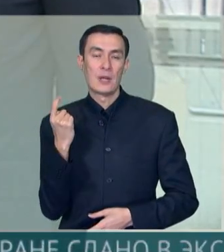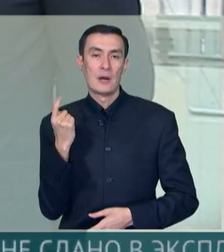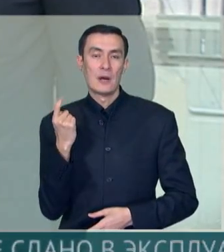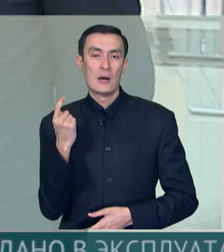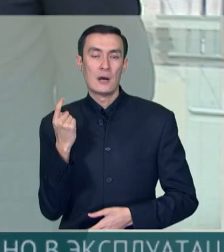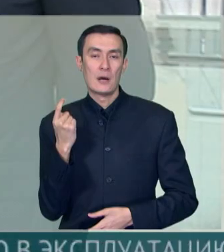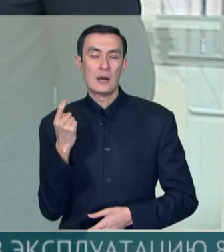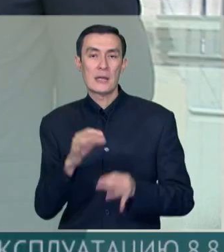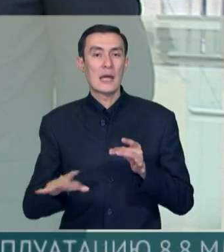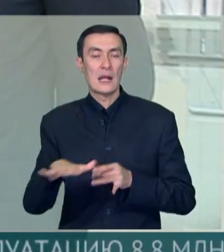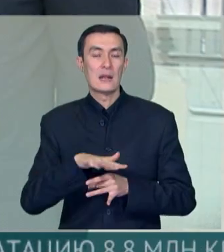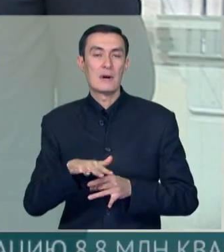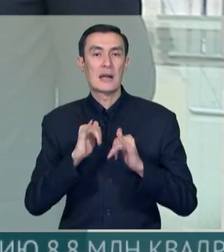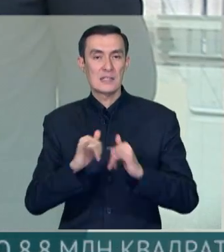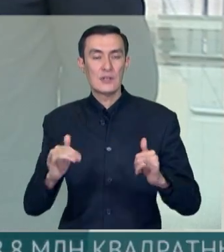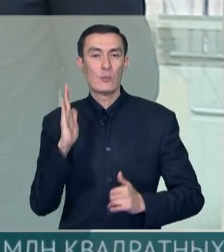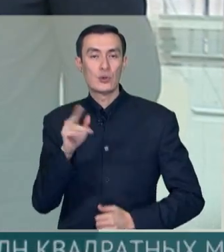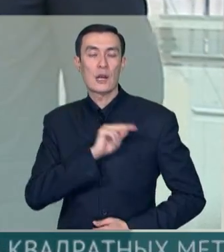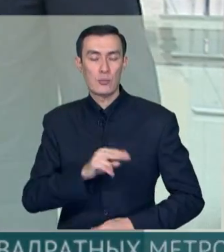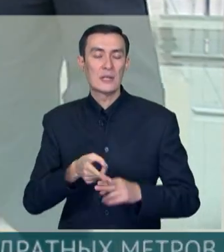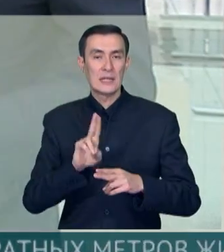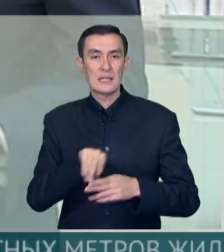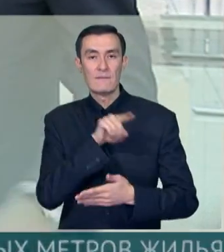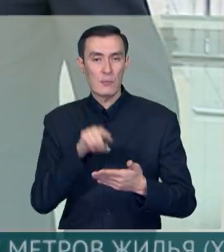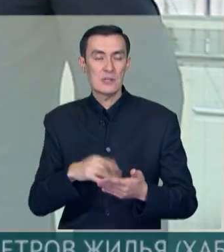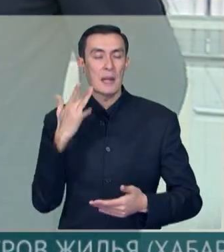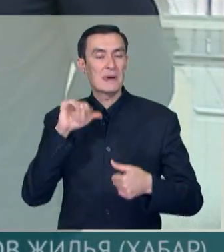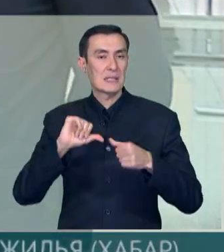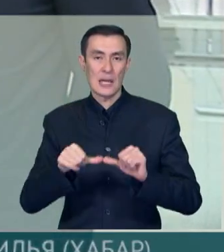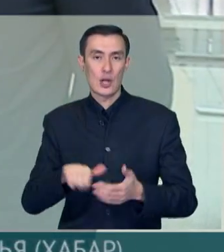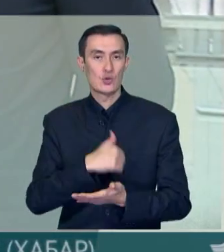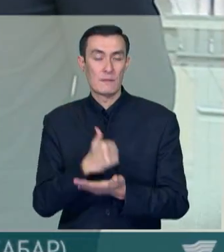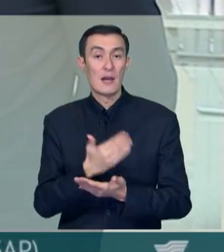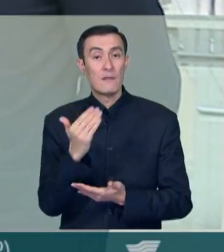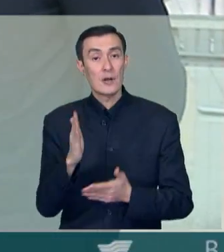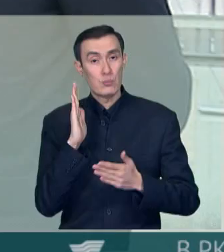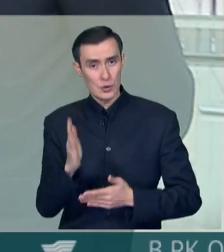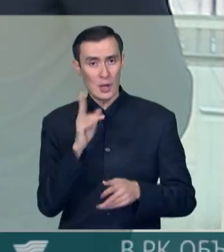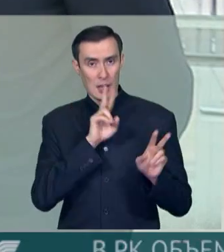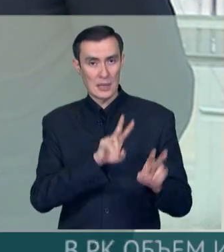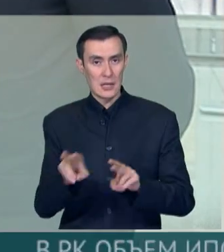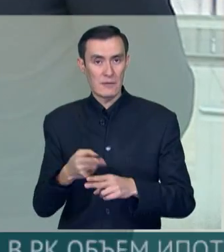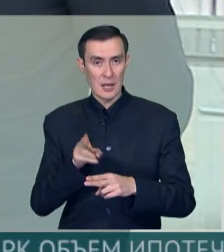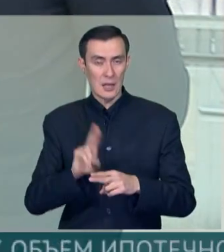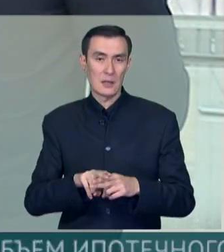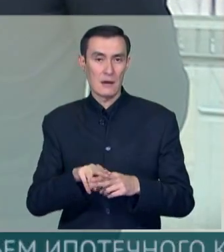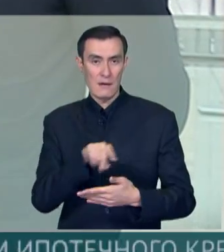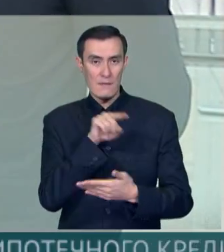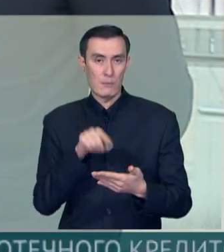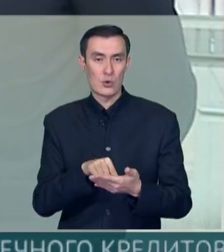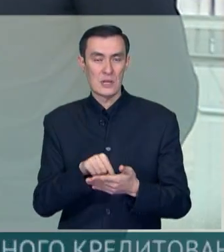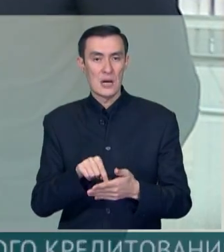экономических реформ регионального развития будет работать над этим вопросом на постоянной основе. А вы будете как-то контролировать ход